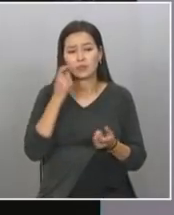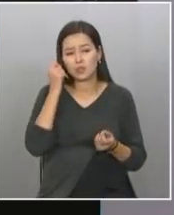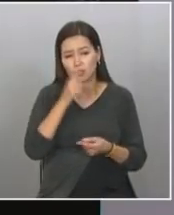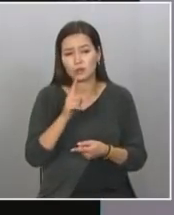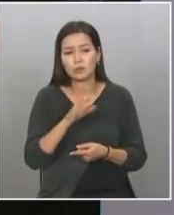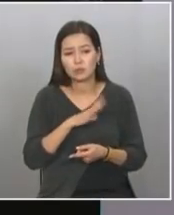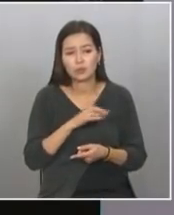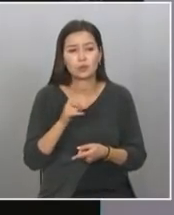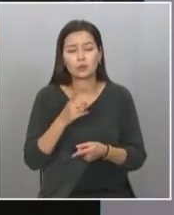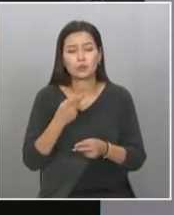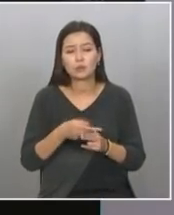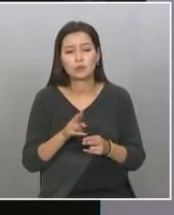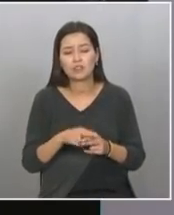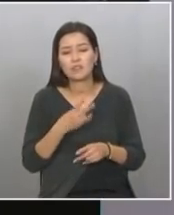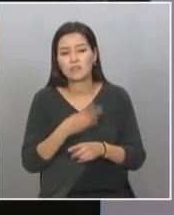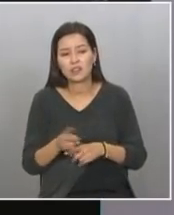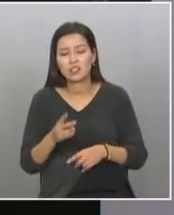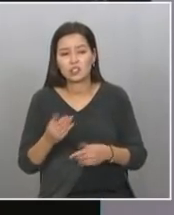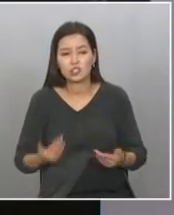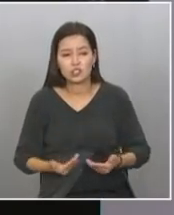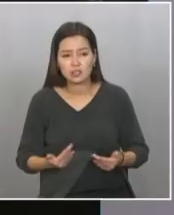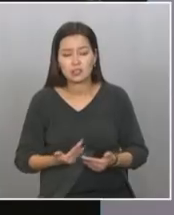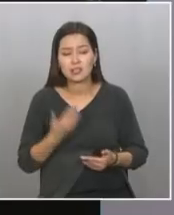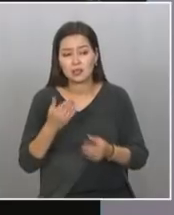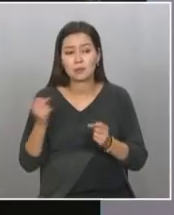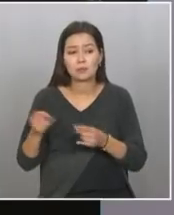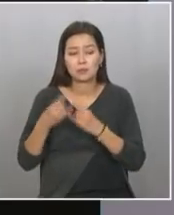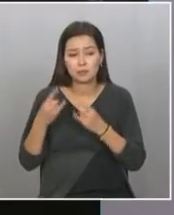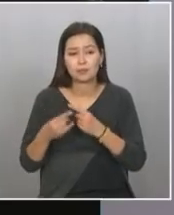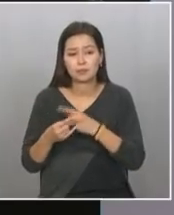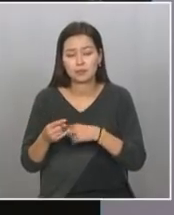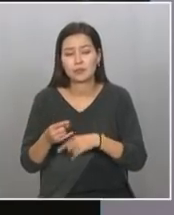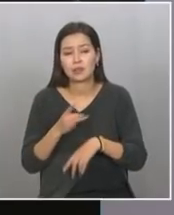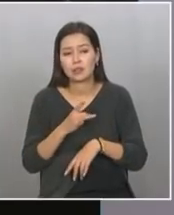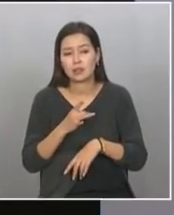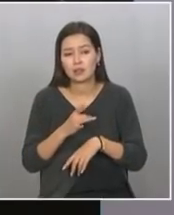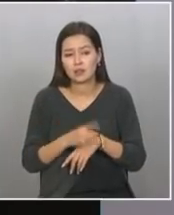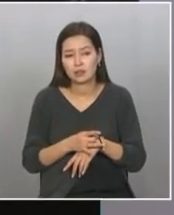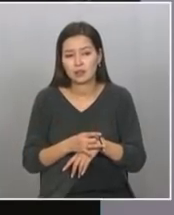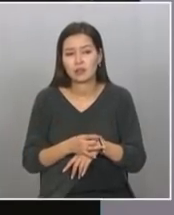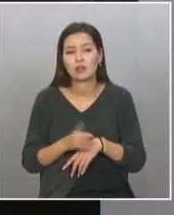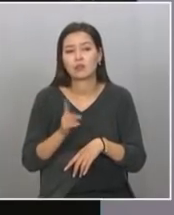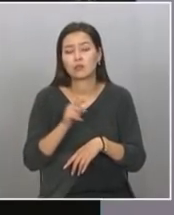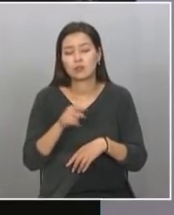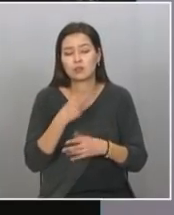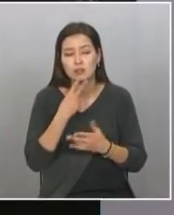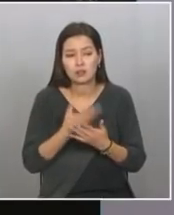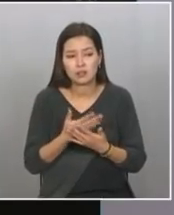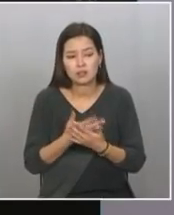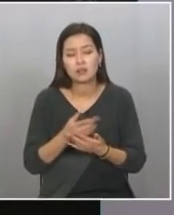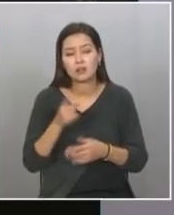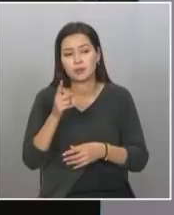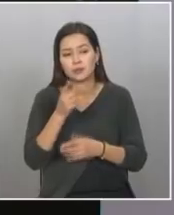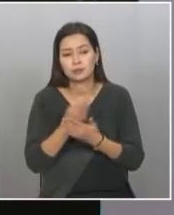чем эти выражения? Посмотрите внимательно на экран. Как вы думаете, какое выражение здесь